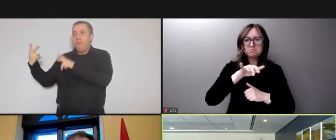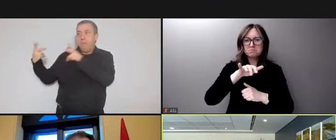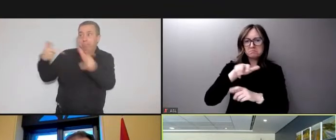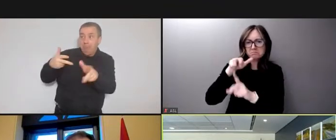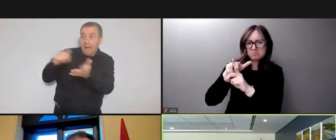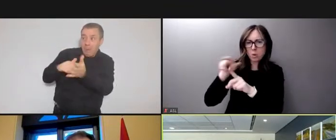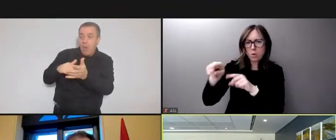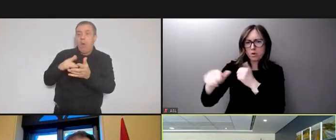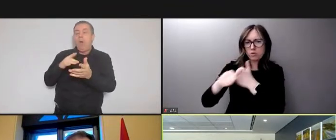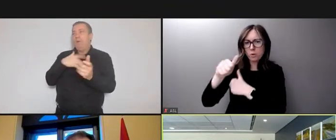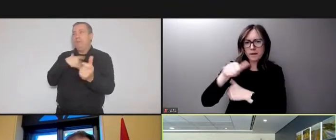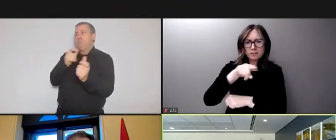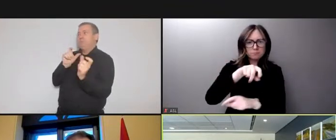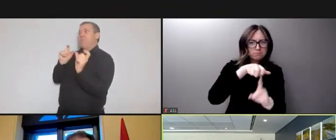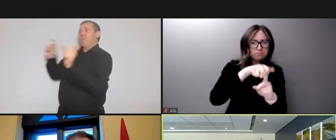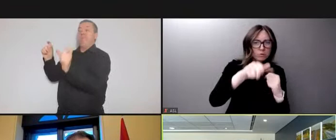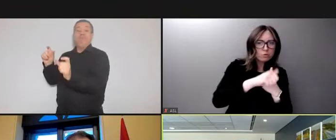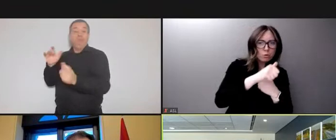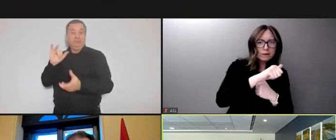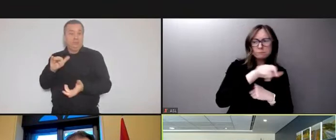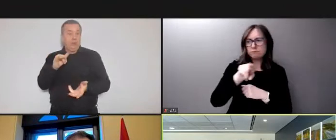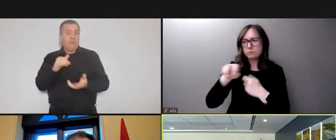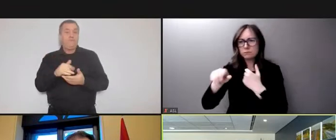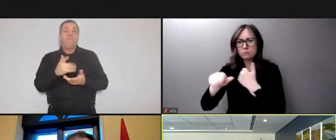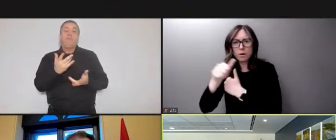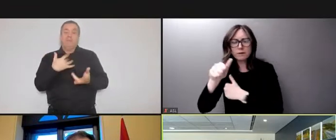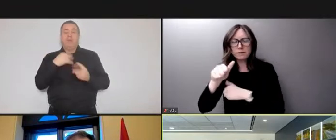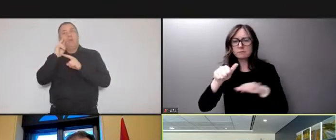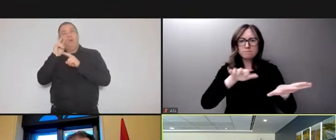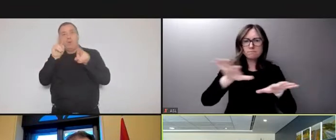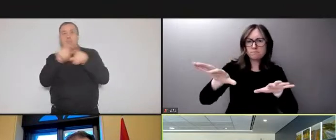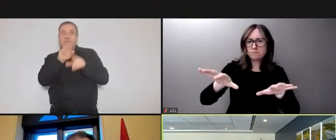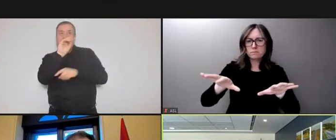Donc, on a encore, évidemment, la situation à Ottawa.